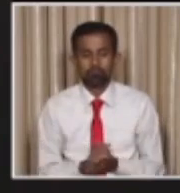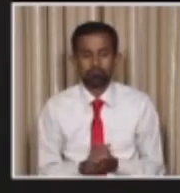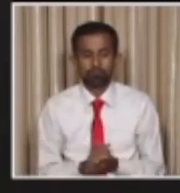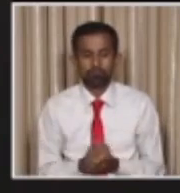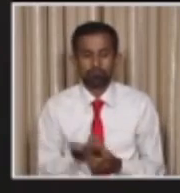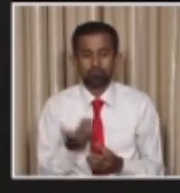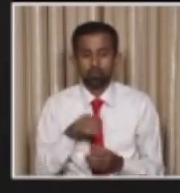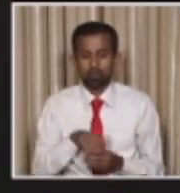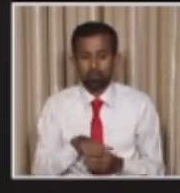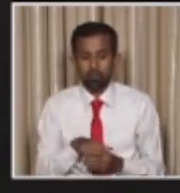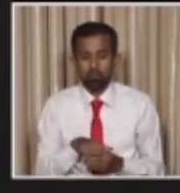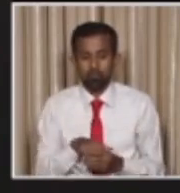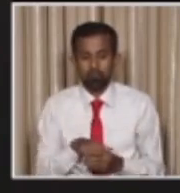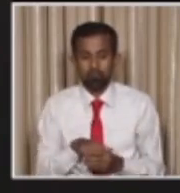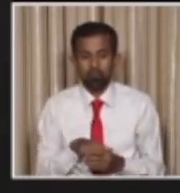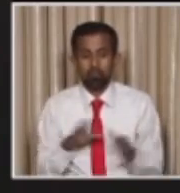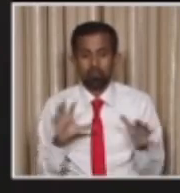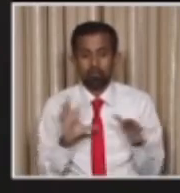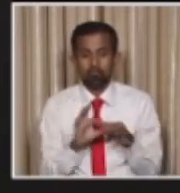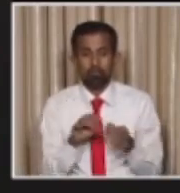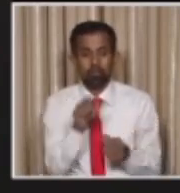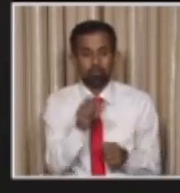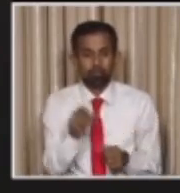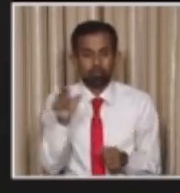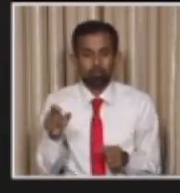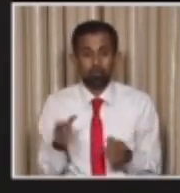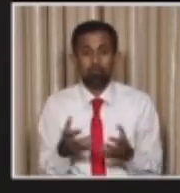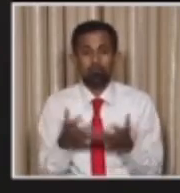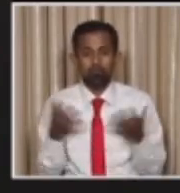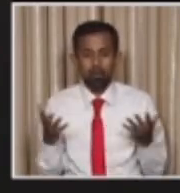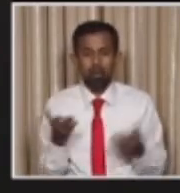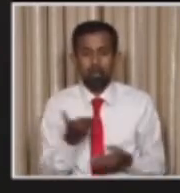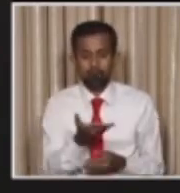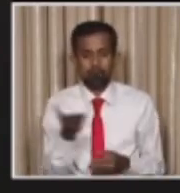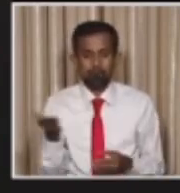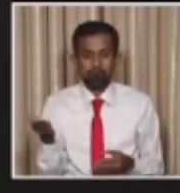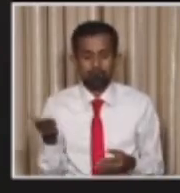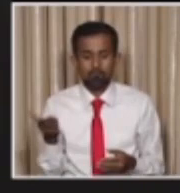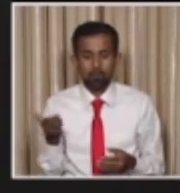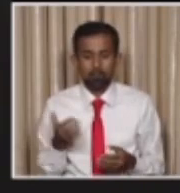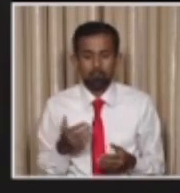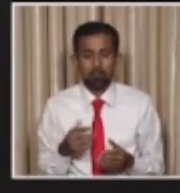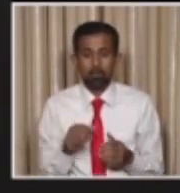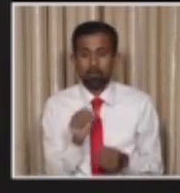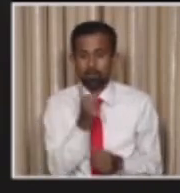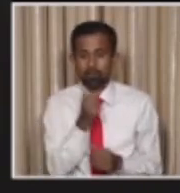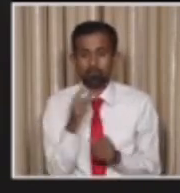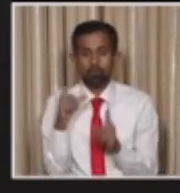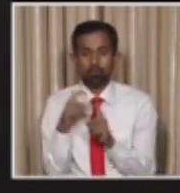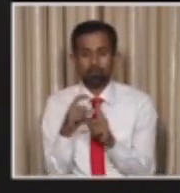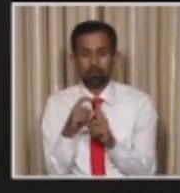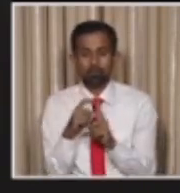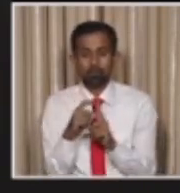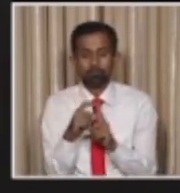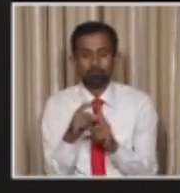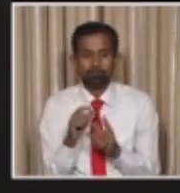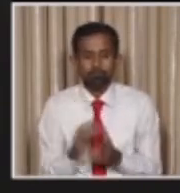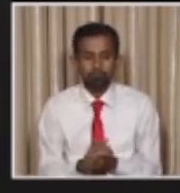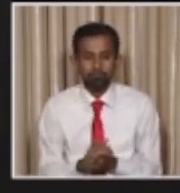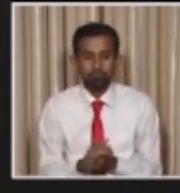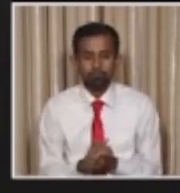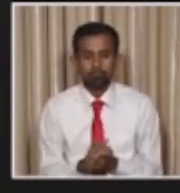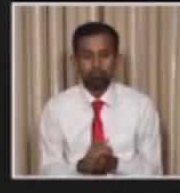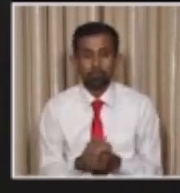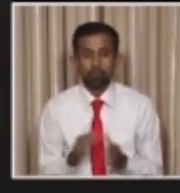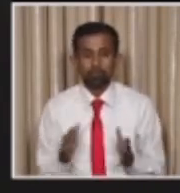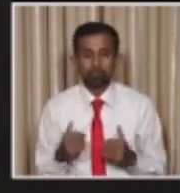තුල මේකට සම්බන්ධ පුජ්‍යලයන් ගණනාවක් ඉන්නවා. ඉතින් ඒ නිසා මම පැහැදිලිවම කියනවා සුරාබදු දෙපාර්තමේන්තුවේ ඒ විතරක් නෙමෙයි